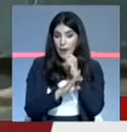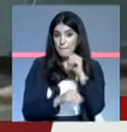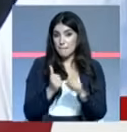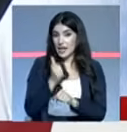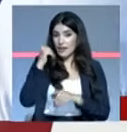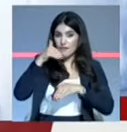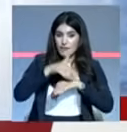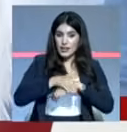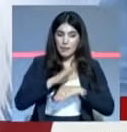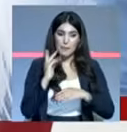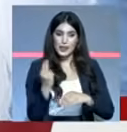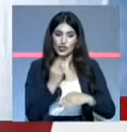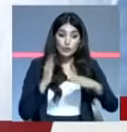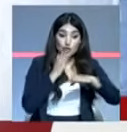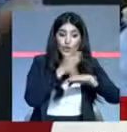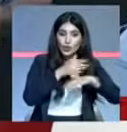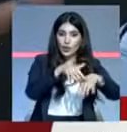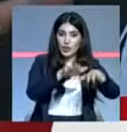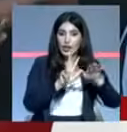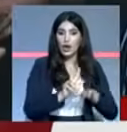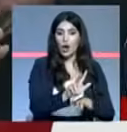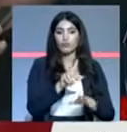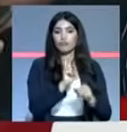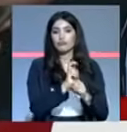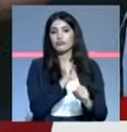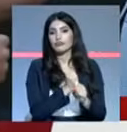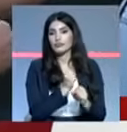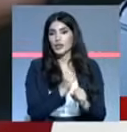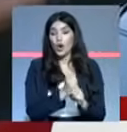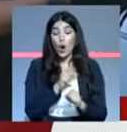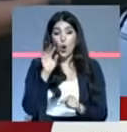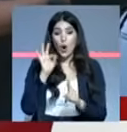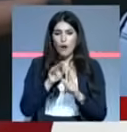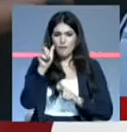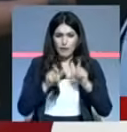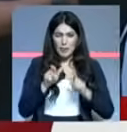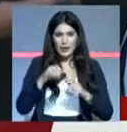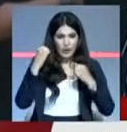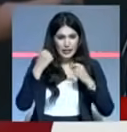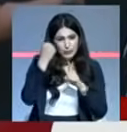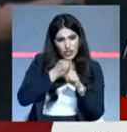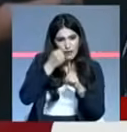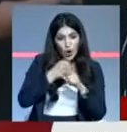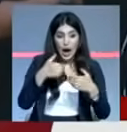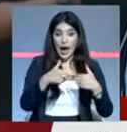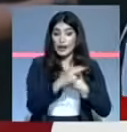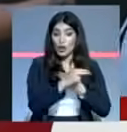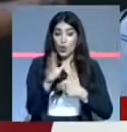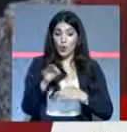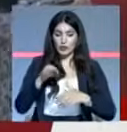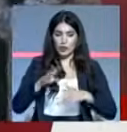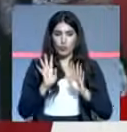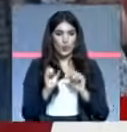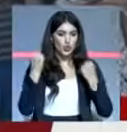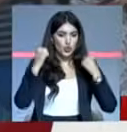الأمس من النفاذ إلى المجلس رغم قرار تجميد أشغاله تدافع لأجله بعض من أنصار حركة النهضة واختاروا المكوث